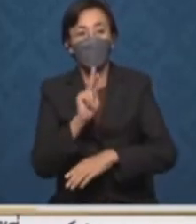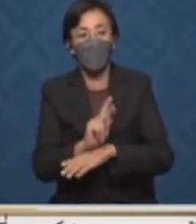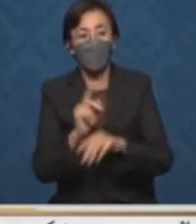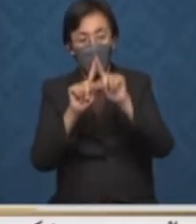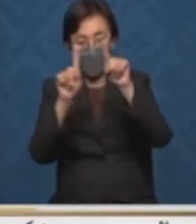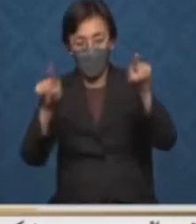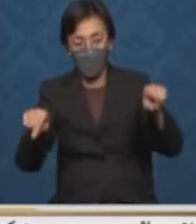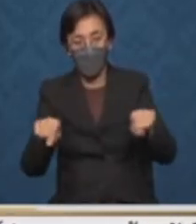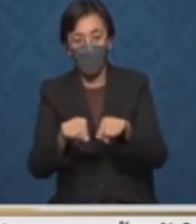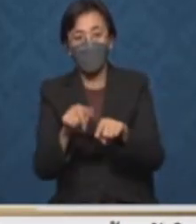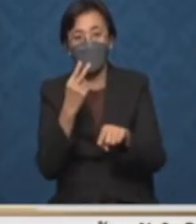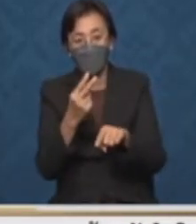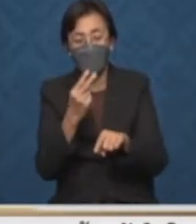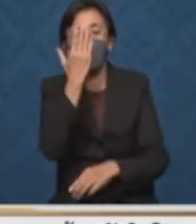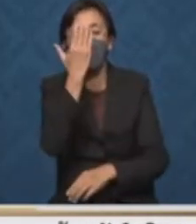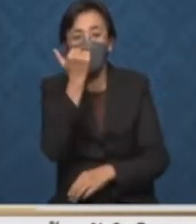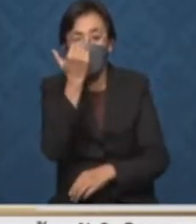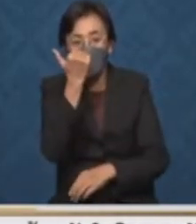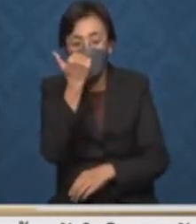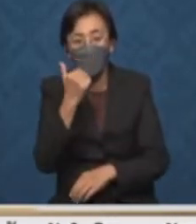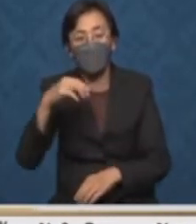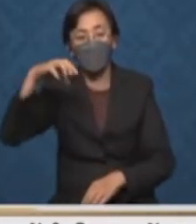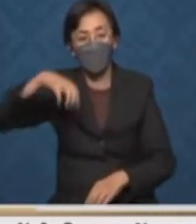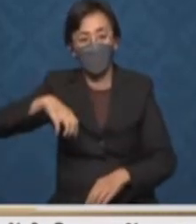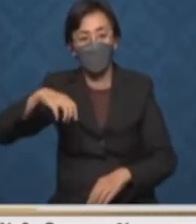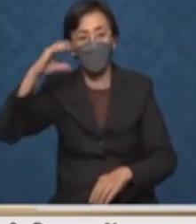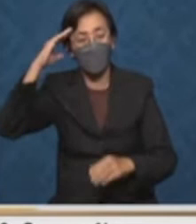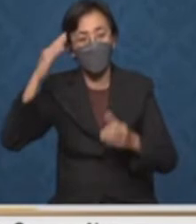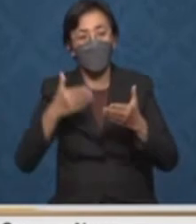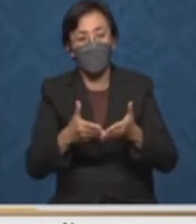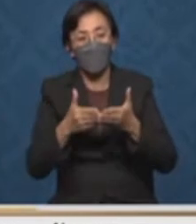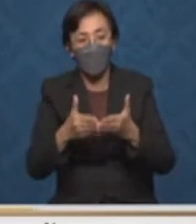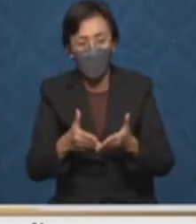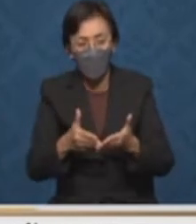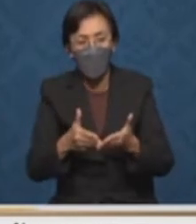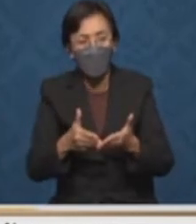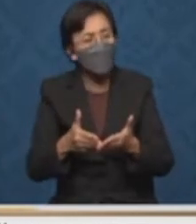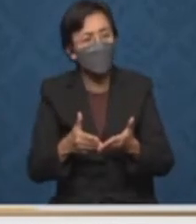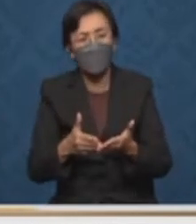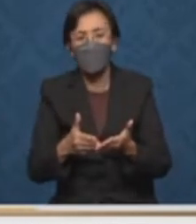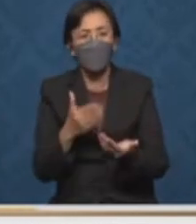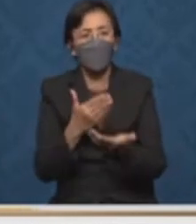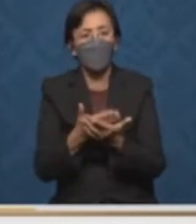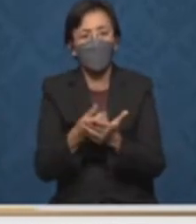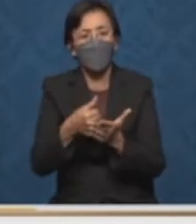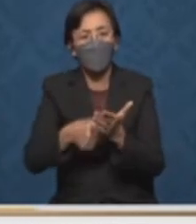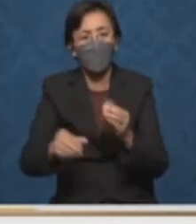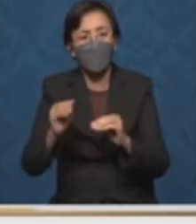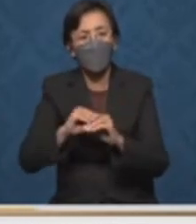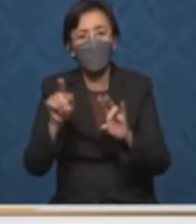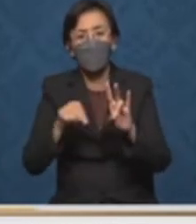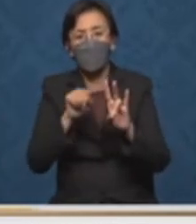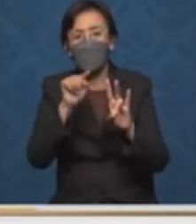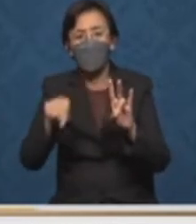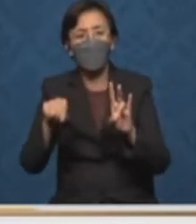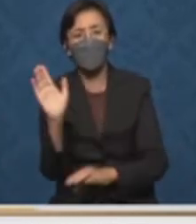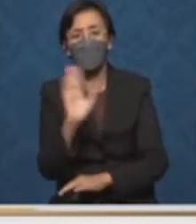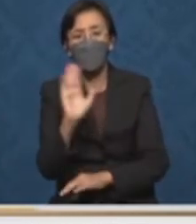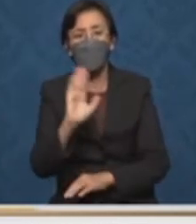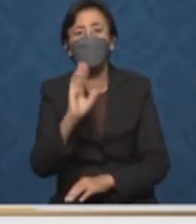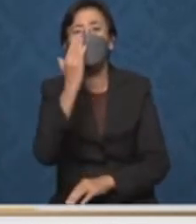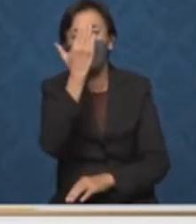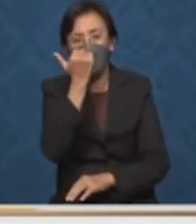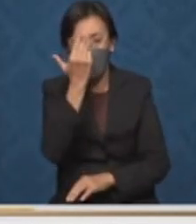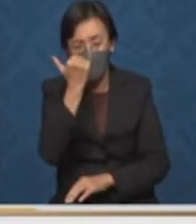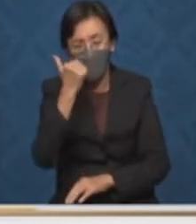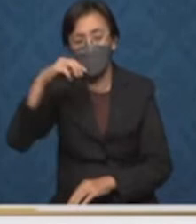าทำไมเนี่ยกองทัพเรือได้รับการยกเว้นครับไม่ต้องจ่ายแวดเพราะว่ากอง